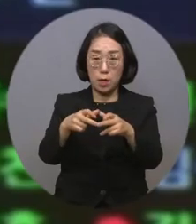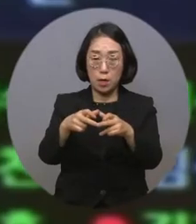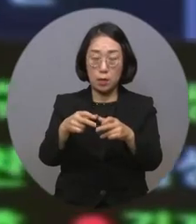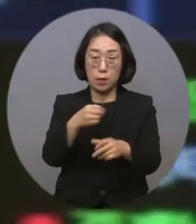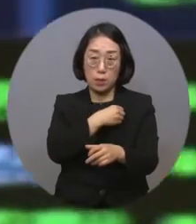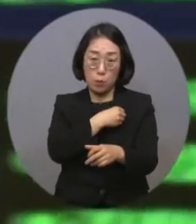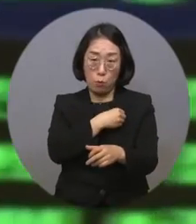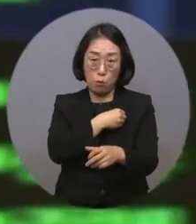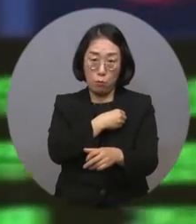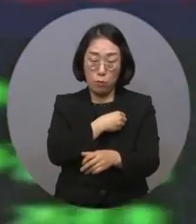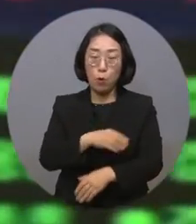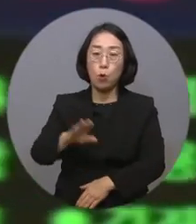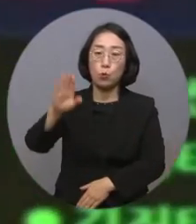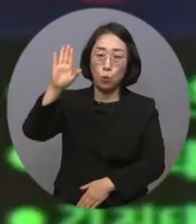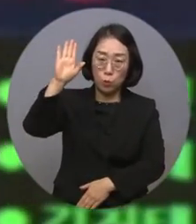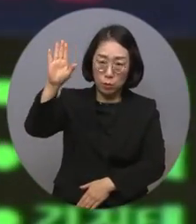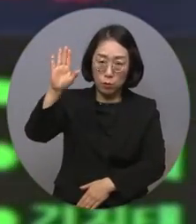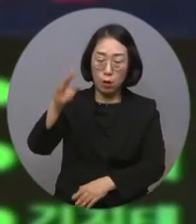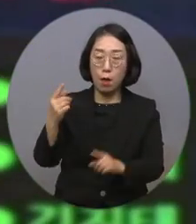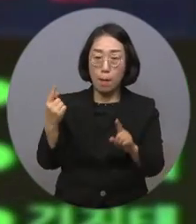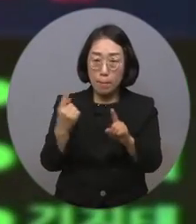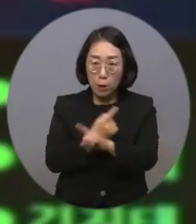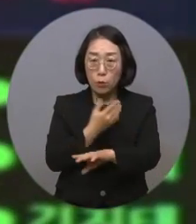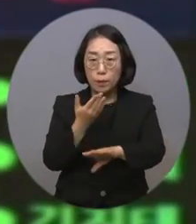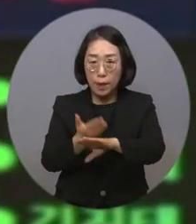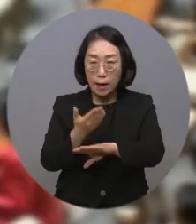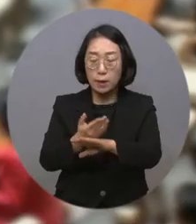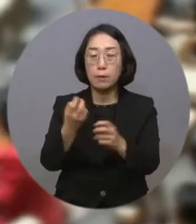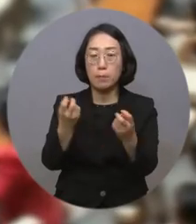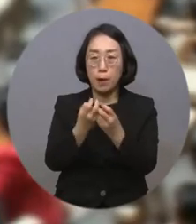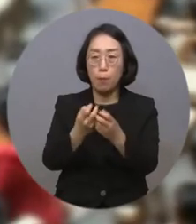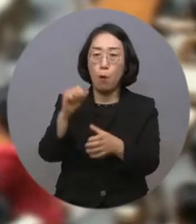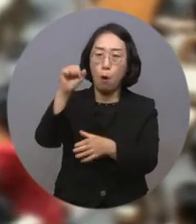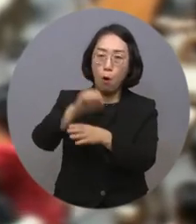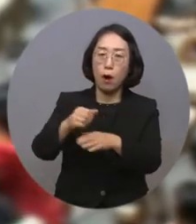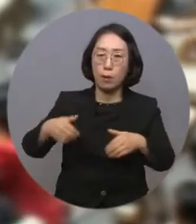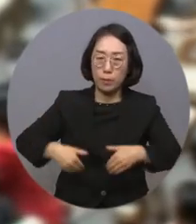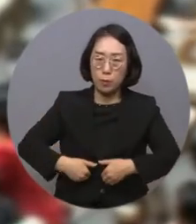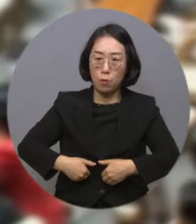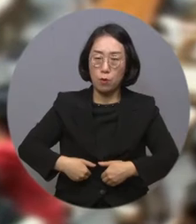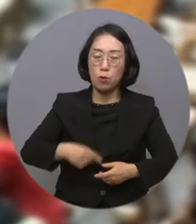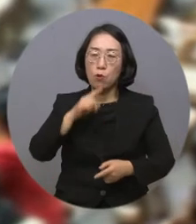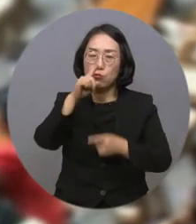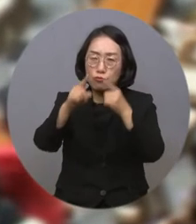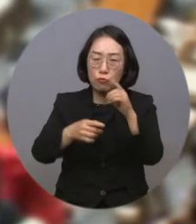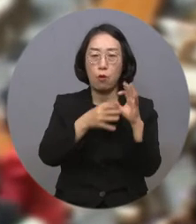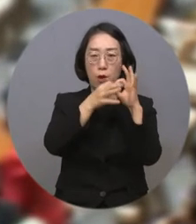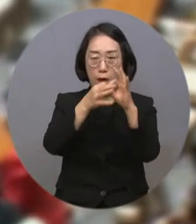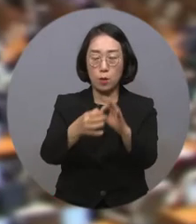결이 아닌 거 수프 거리나 다른 의사 표시 방식을 허용 해야 한다는 지적이 계속되었습니다